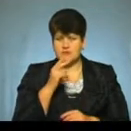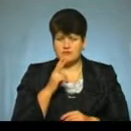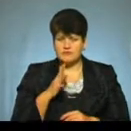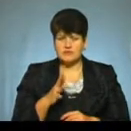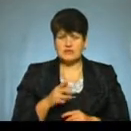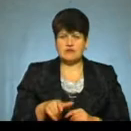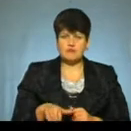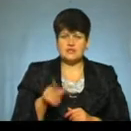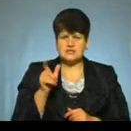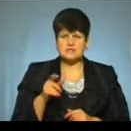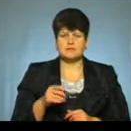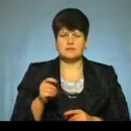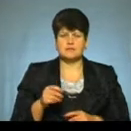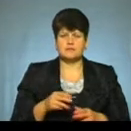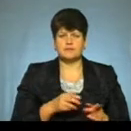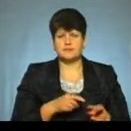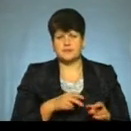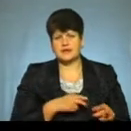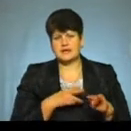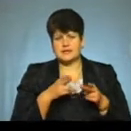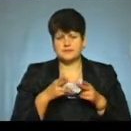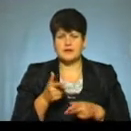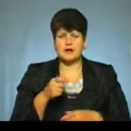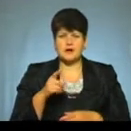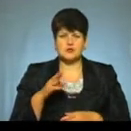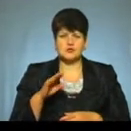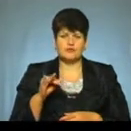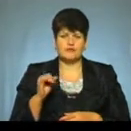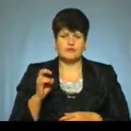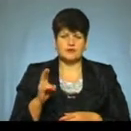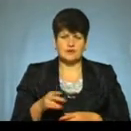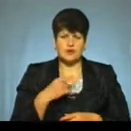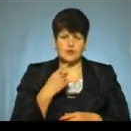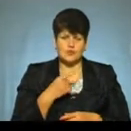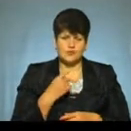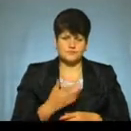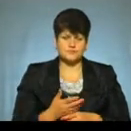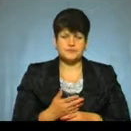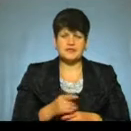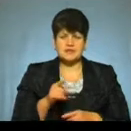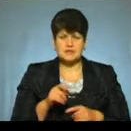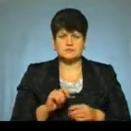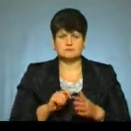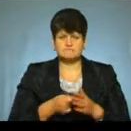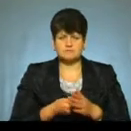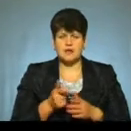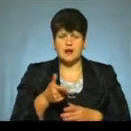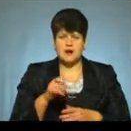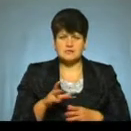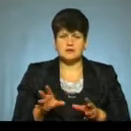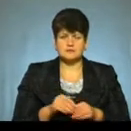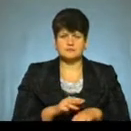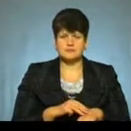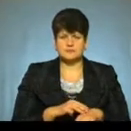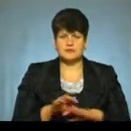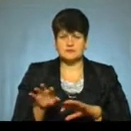та під'їзді на місце викликали газовиків, розповідає начальник Нововолинського слідчого відділу Вадим Сватко. Ті перекрили газ та разом з